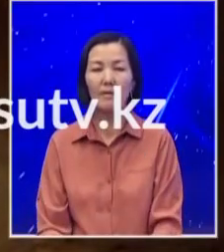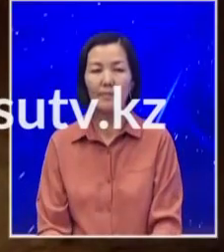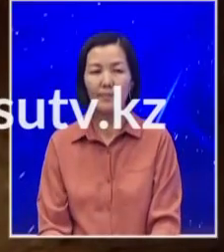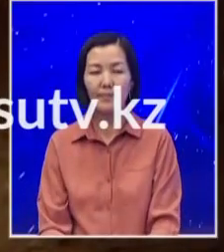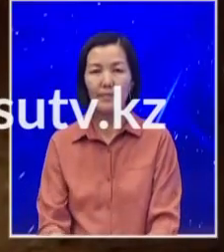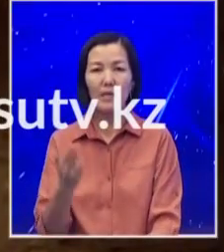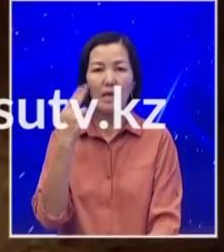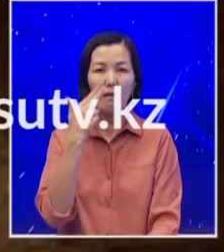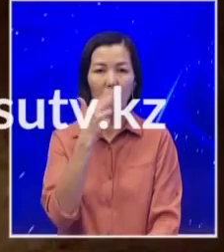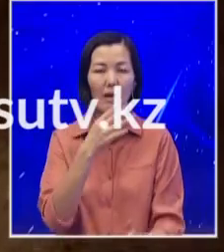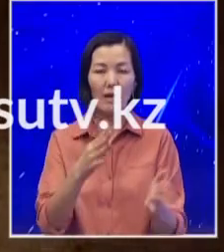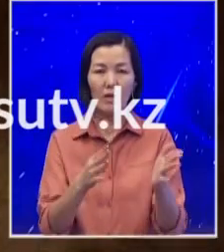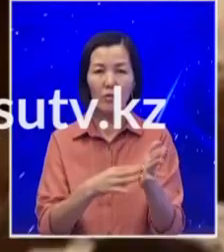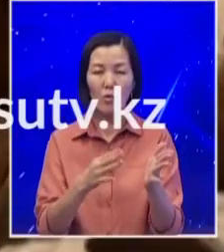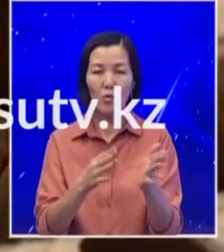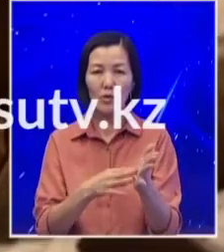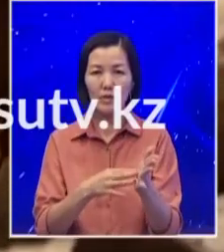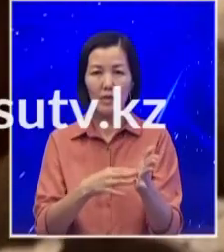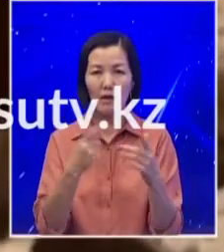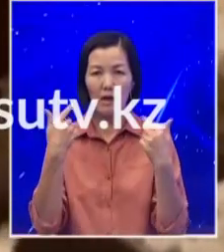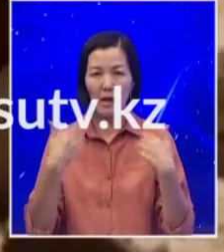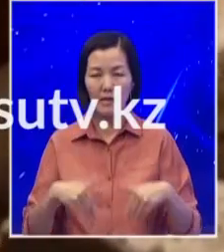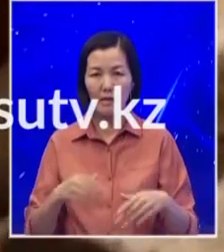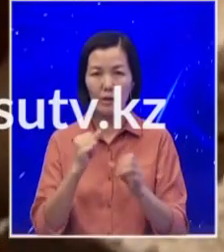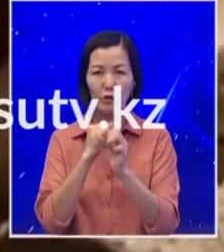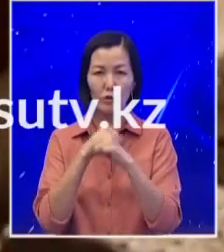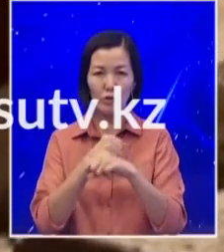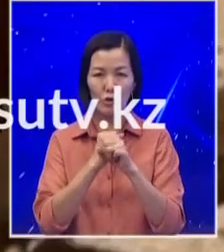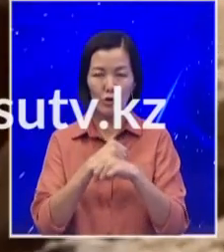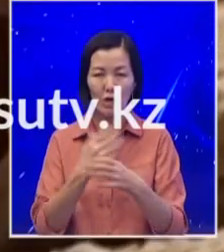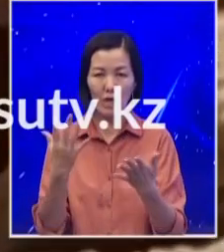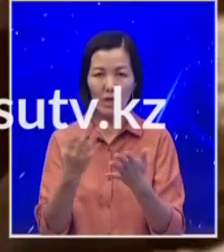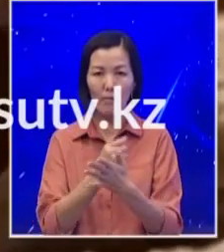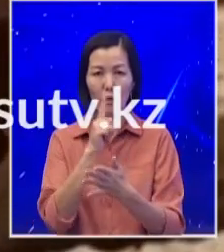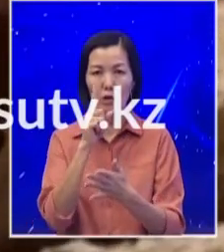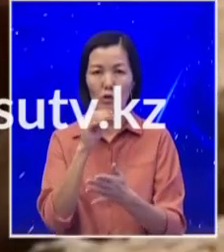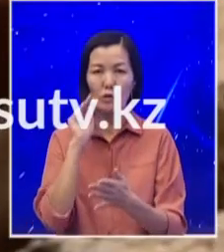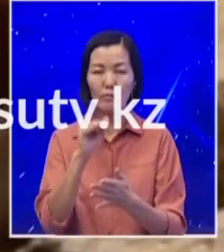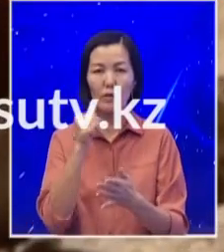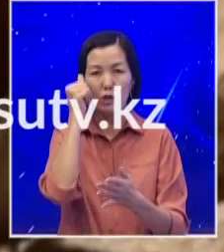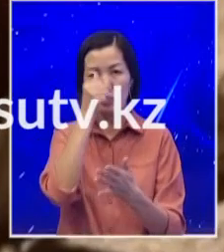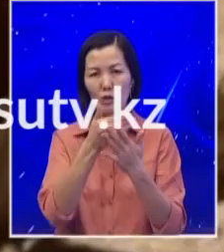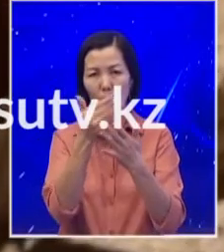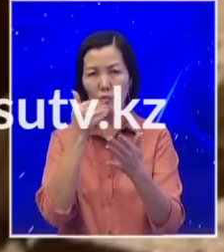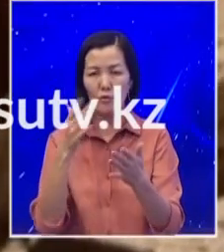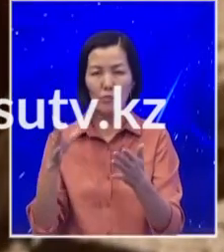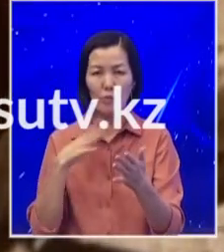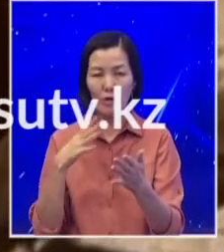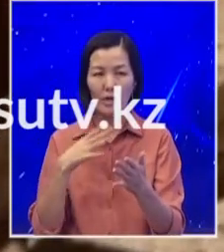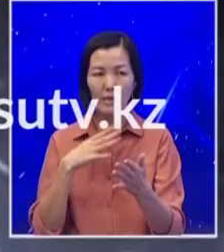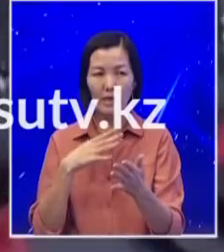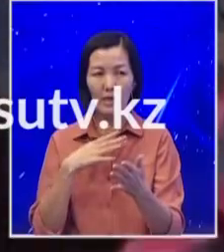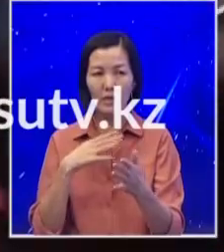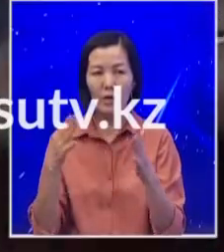Ал Италияда 9 неандерталдық адамның сүйегі табылды. Ғалымдар қаңқаға 100 мың жыл болғанын айтады. Ежелгі жәдігерлер Рим